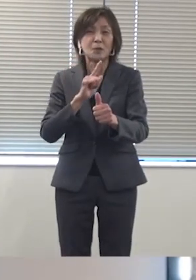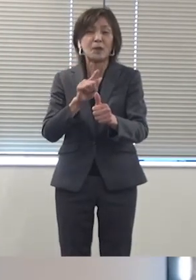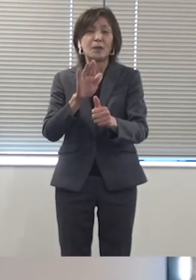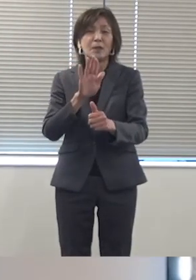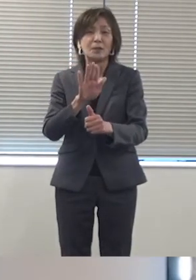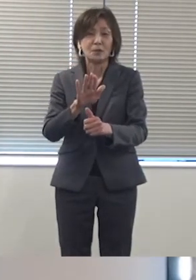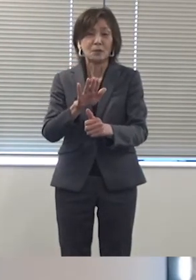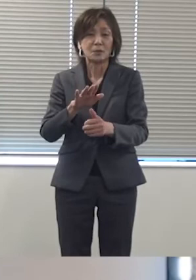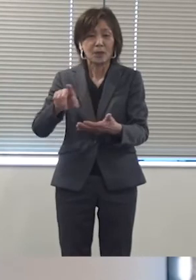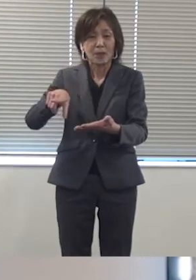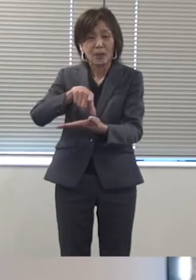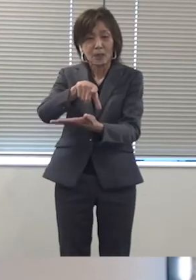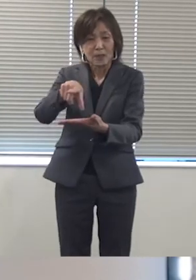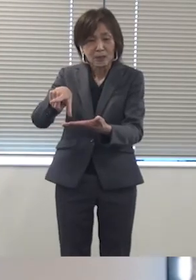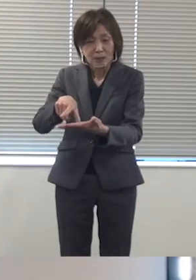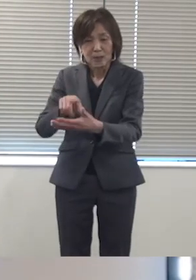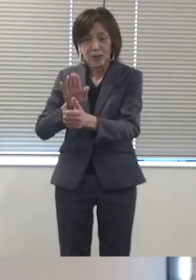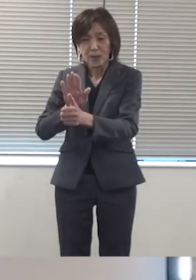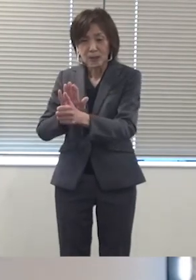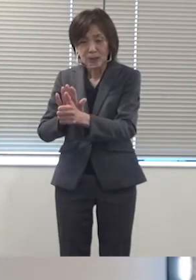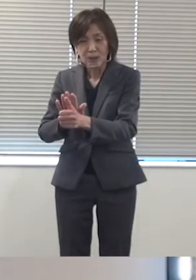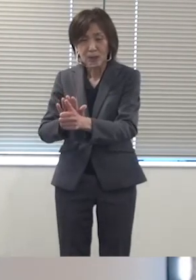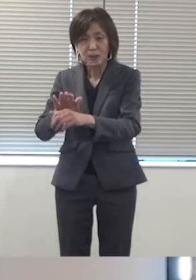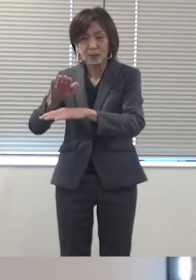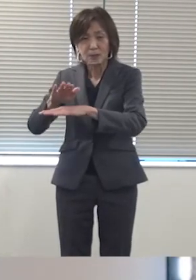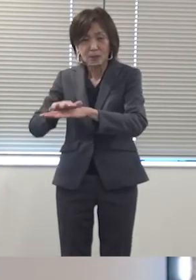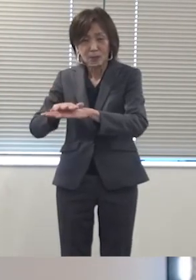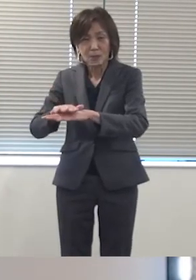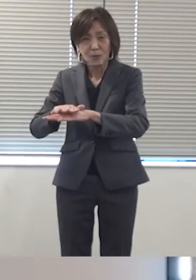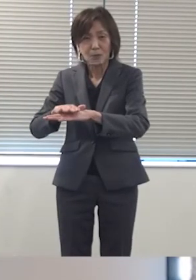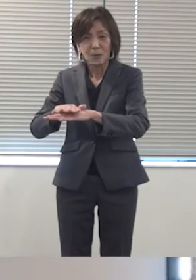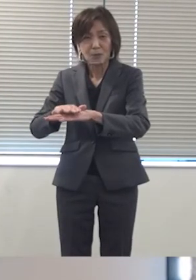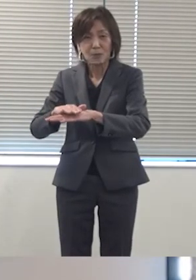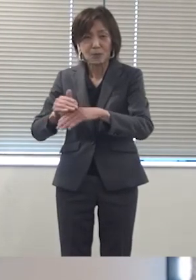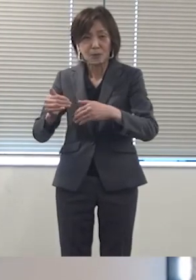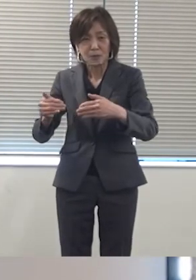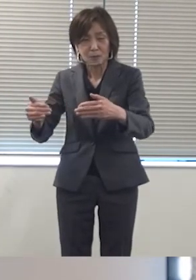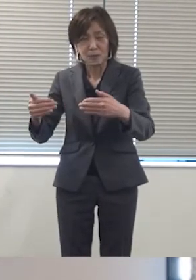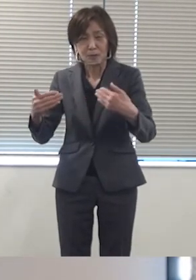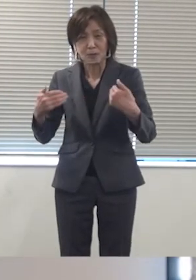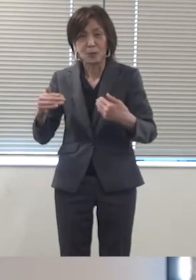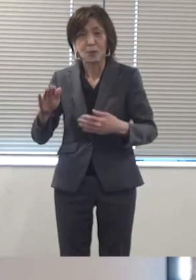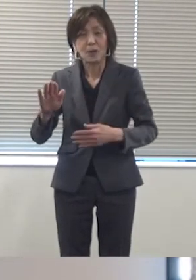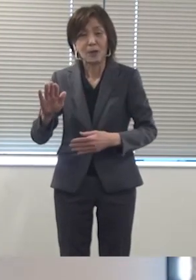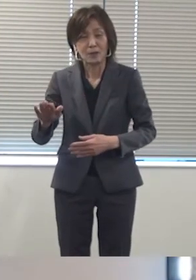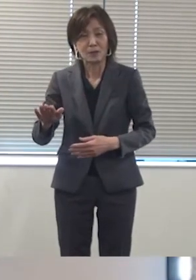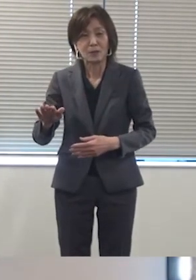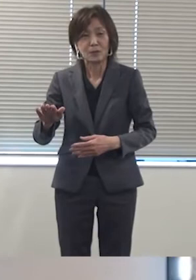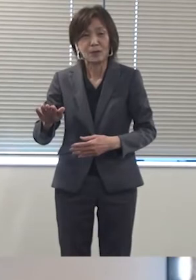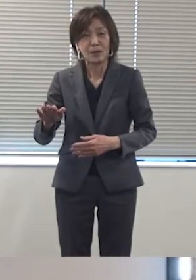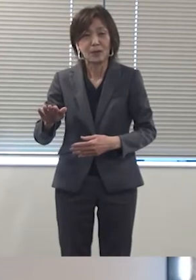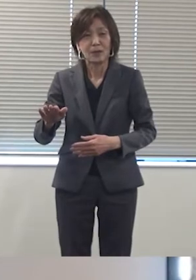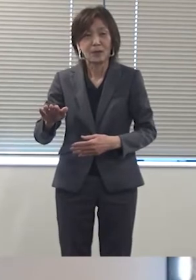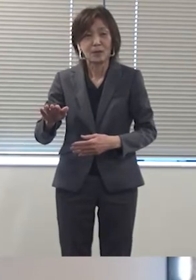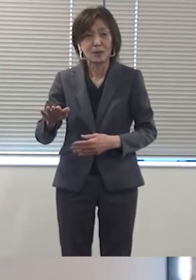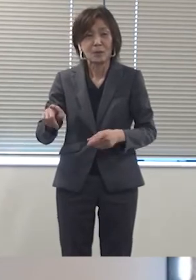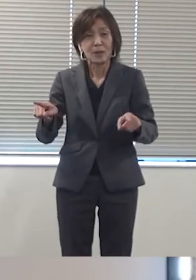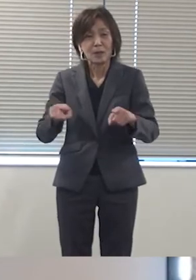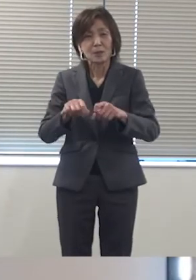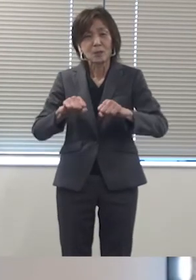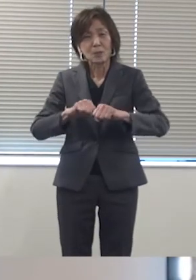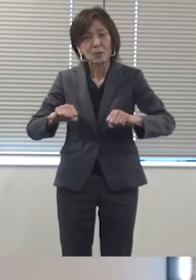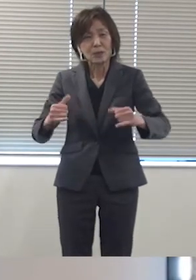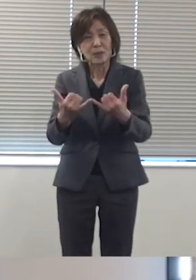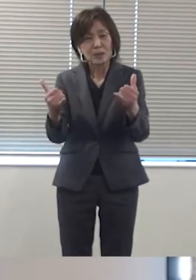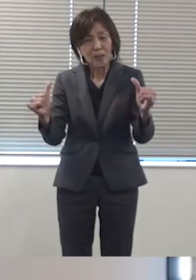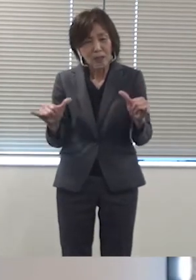仕事ではあるんですけれど、できるだけきめ細かく、そういう網を、見守りの網を広げておきたいということを